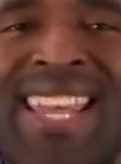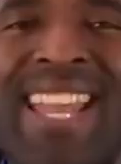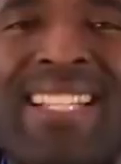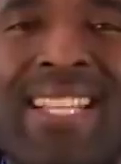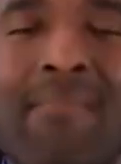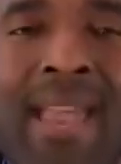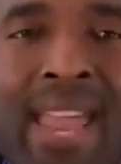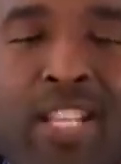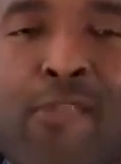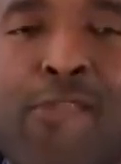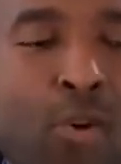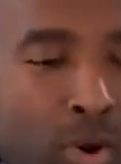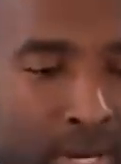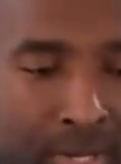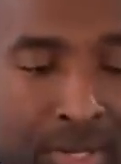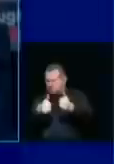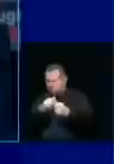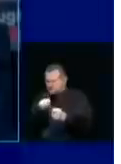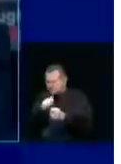Принуждение.